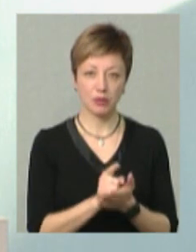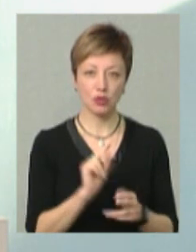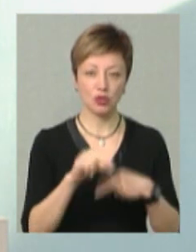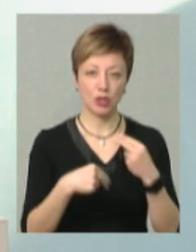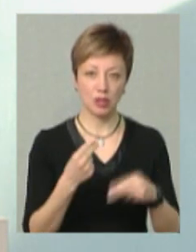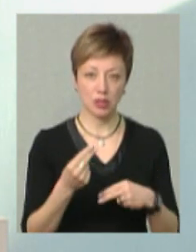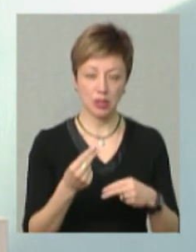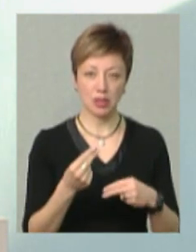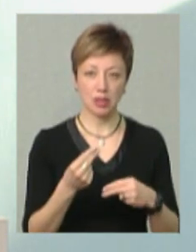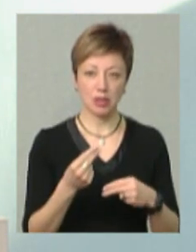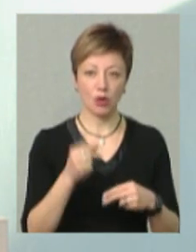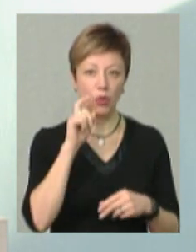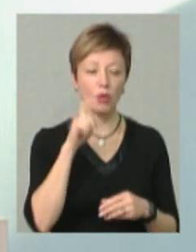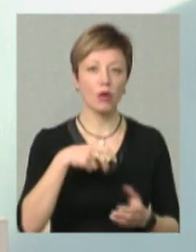через